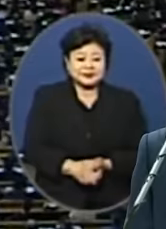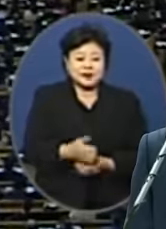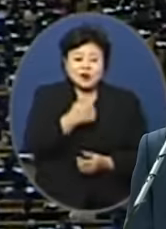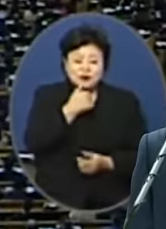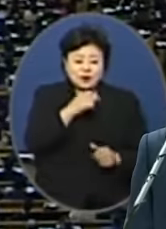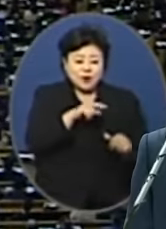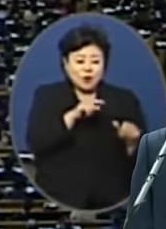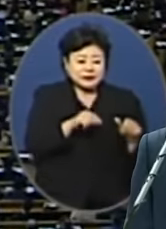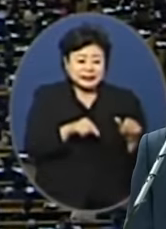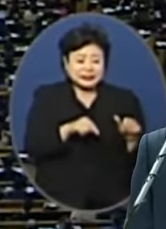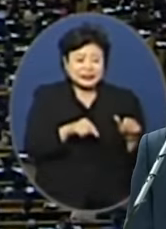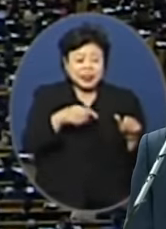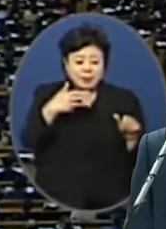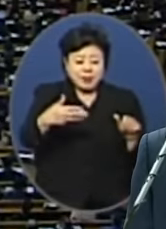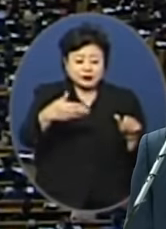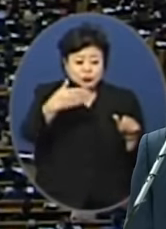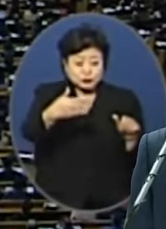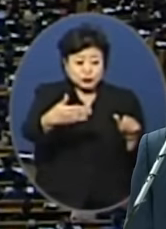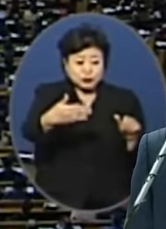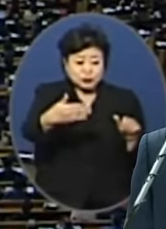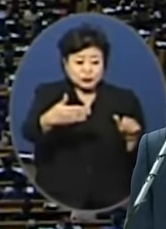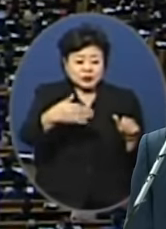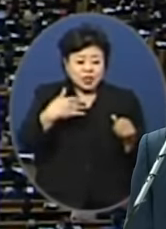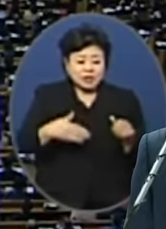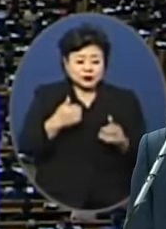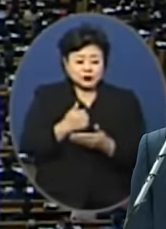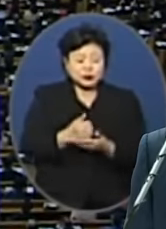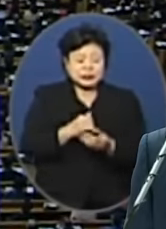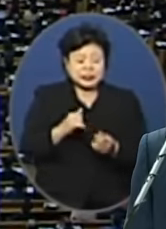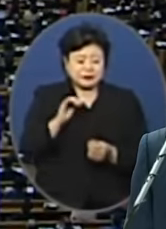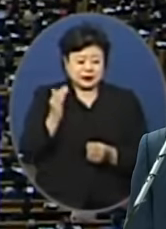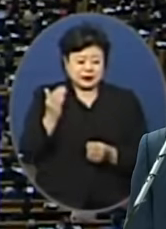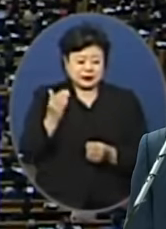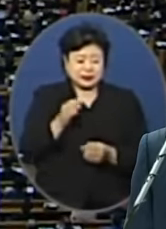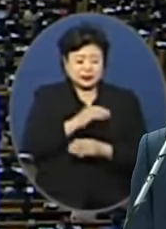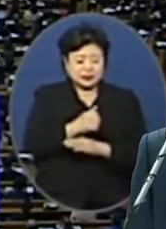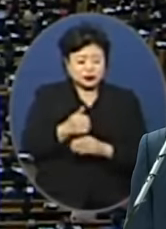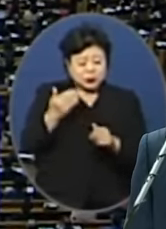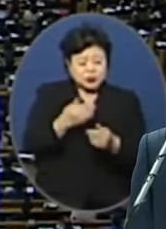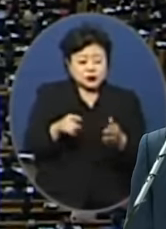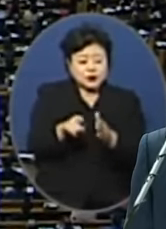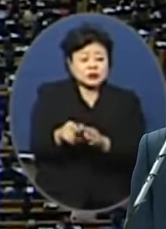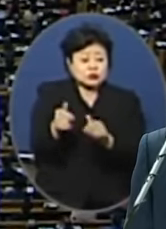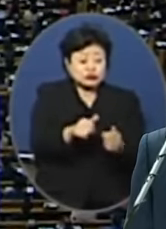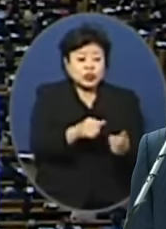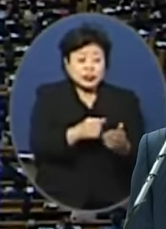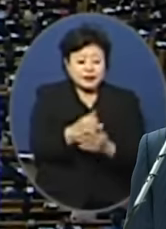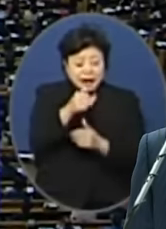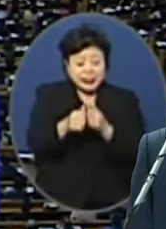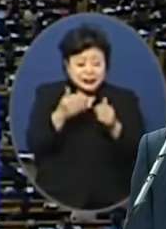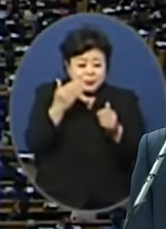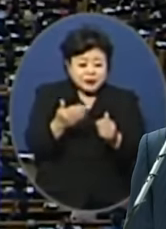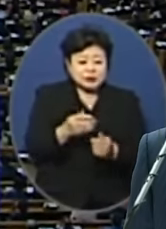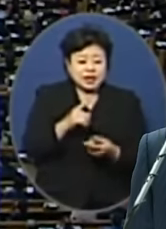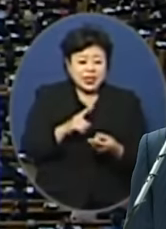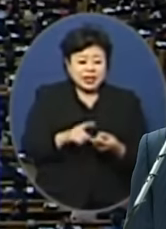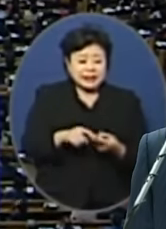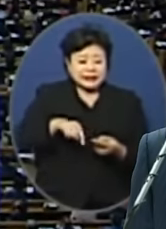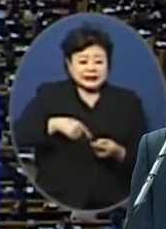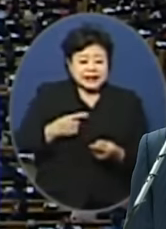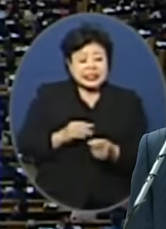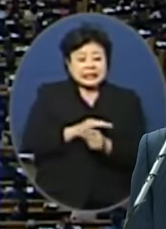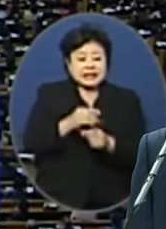로마서 5장 8절로 9절을 보면 우리가 아직 죄인 되었을 때 그리스도께서 우리를 위하여 죽으심으로 하나님께서 우리에 대한 자기의